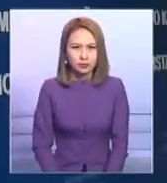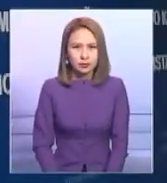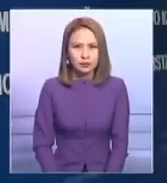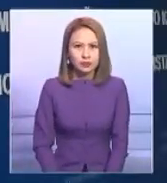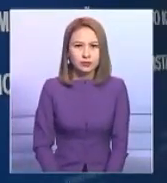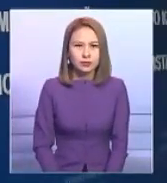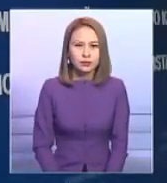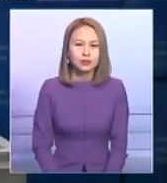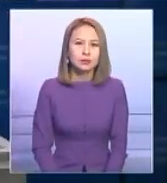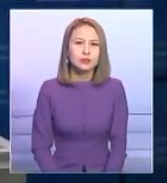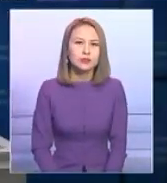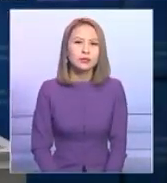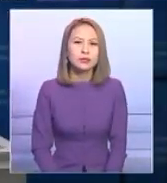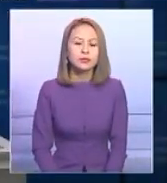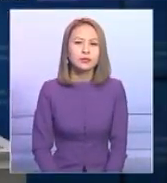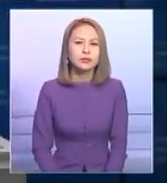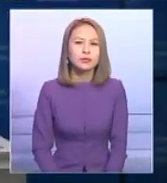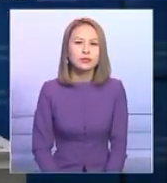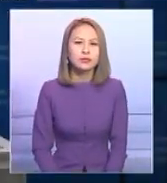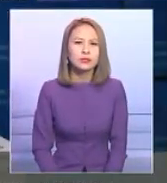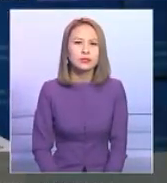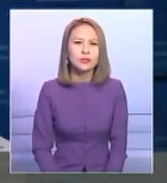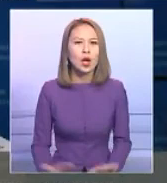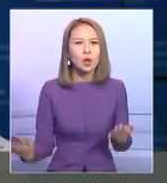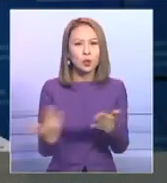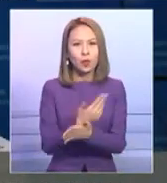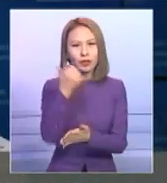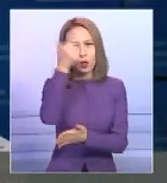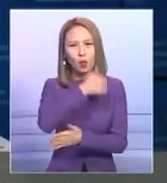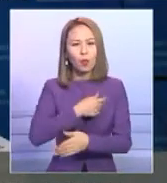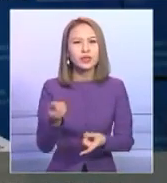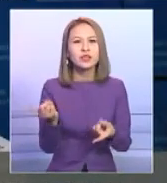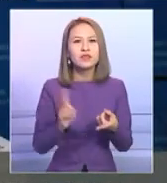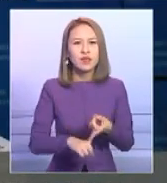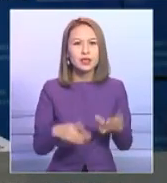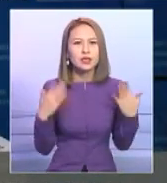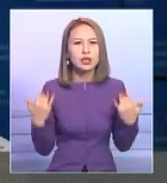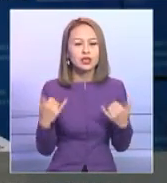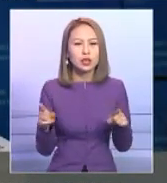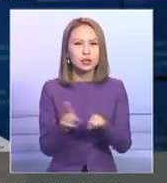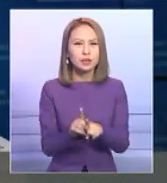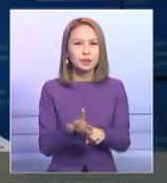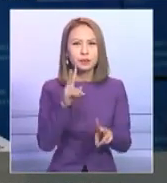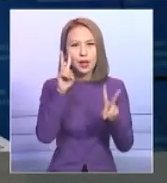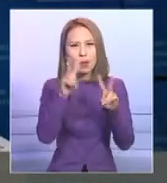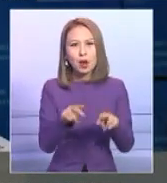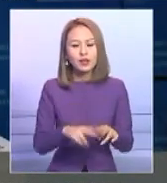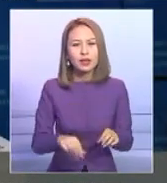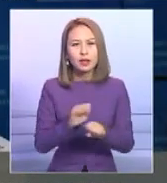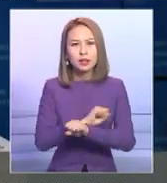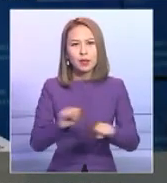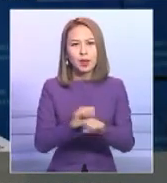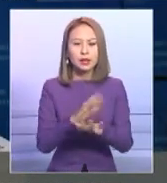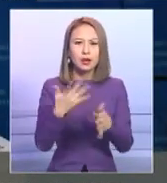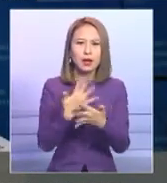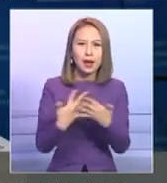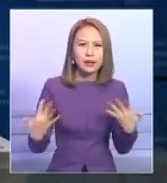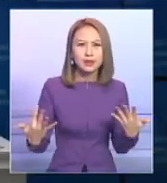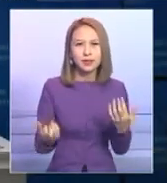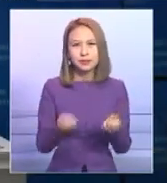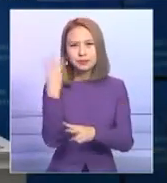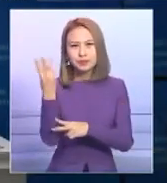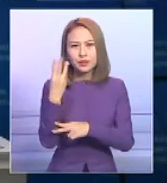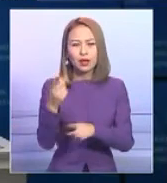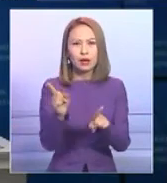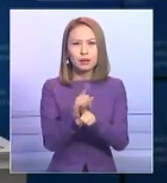По результатам рейдовых мероприятий сотрудниками. Жаңа жыл қарсаңында жүргізілген 19 рейд барысында жарылғыш заттардың сақталу жайын, сатылу